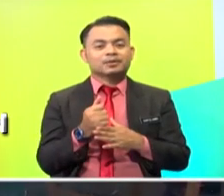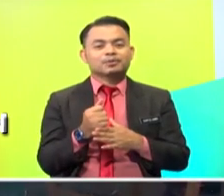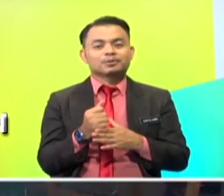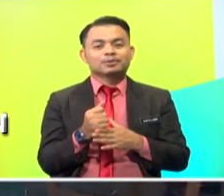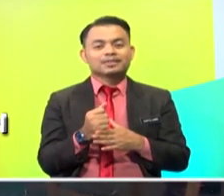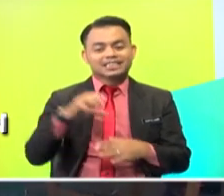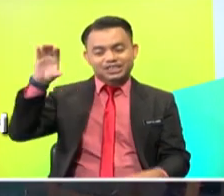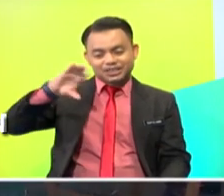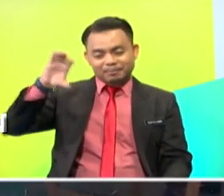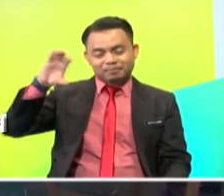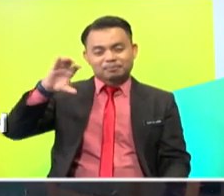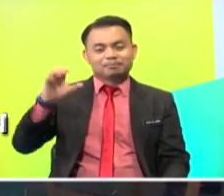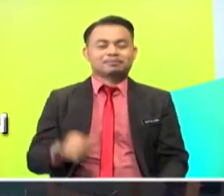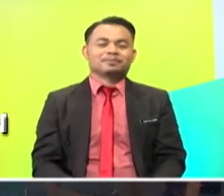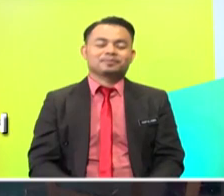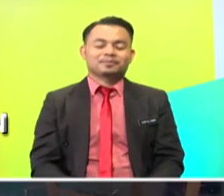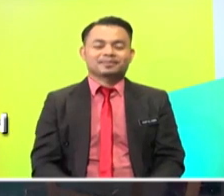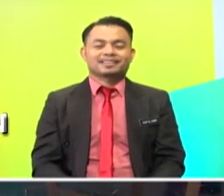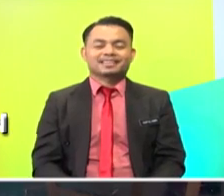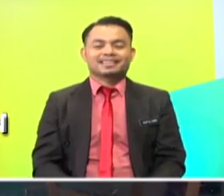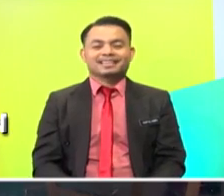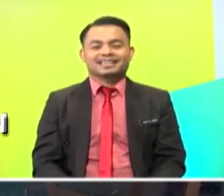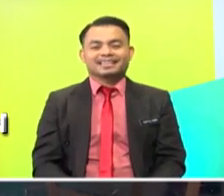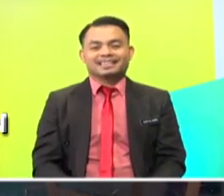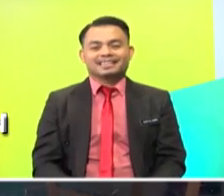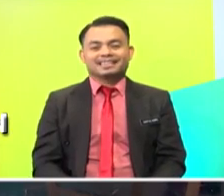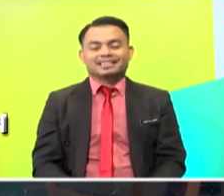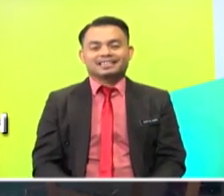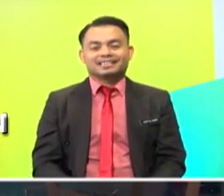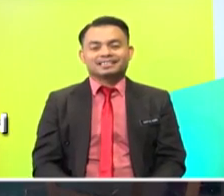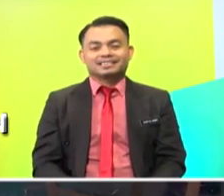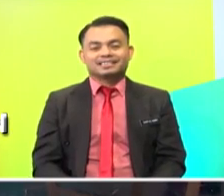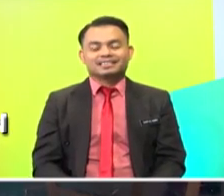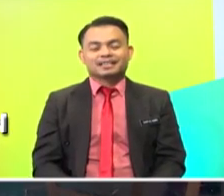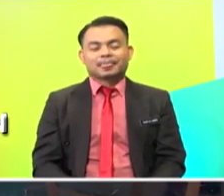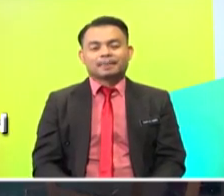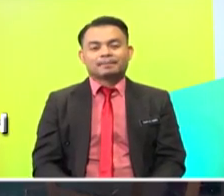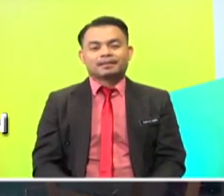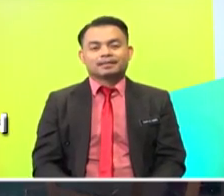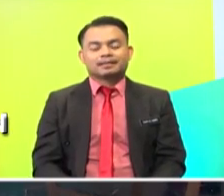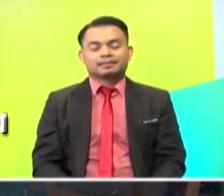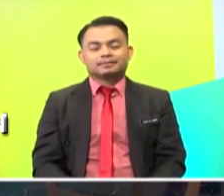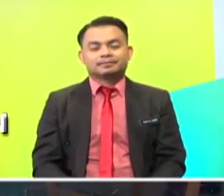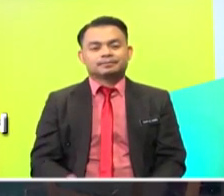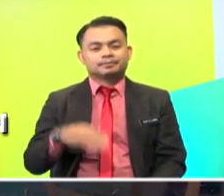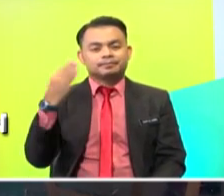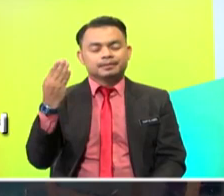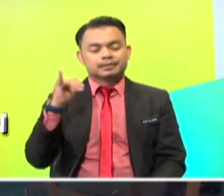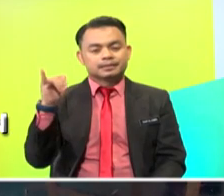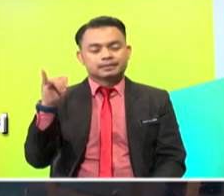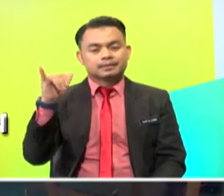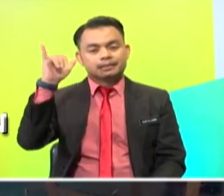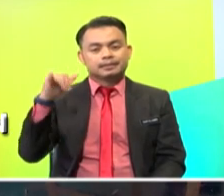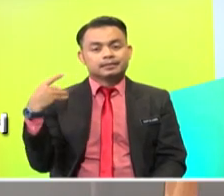bye Coba Saif Ajeng jawab garam atau gula teman yang biasa kita tahu